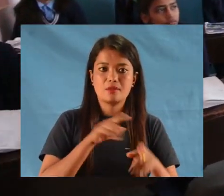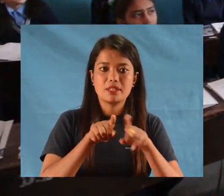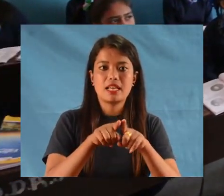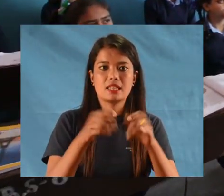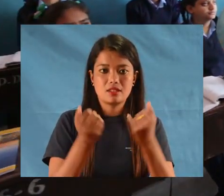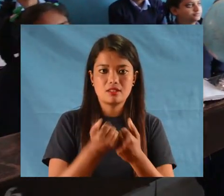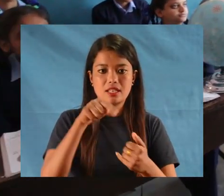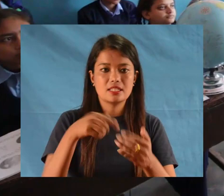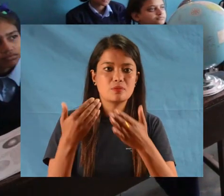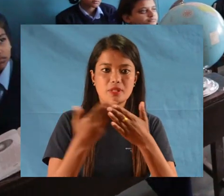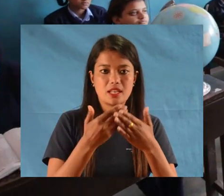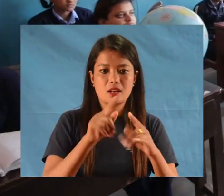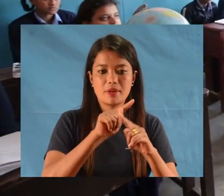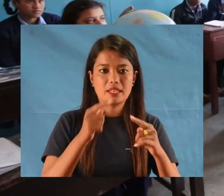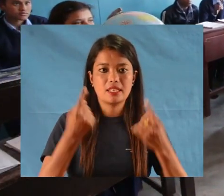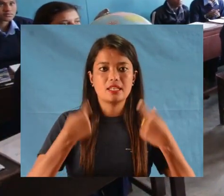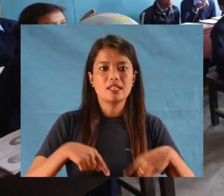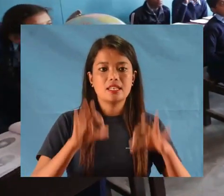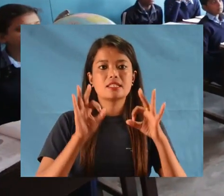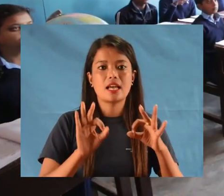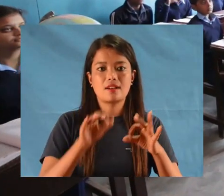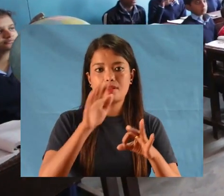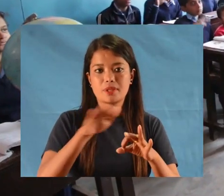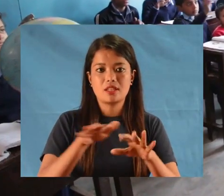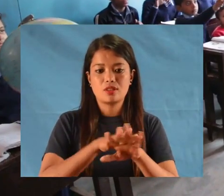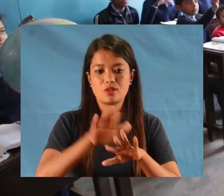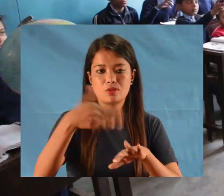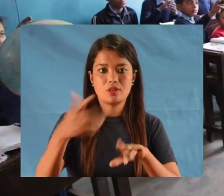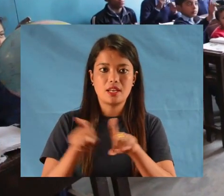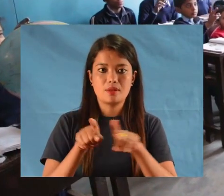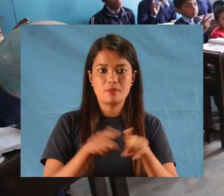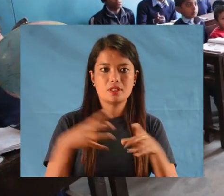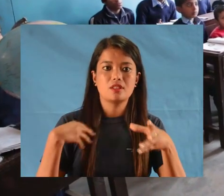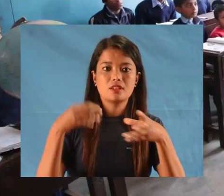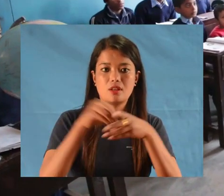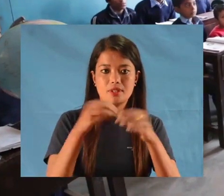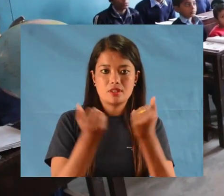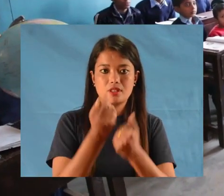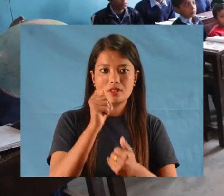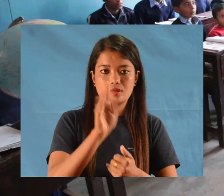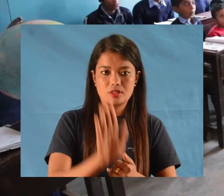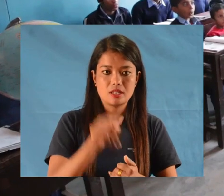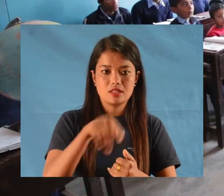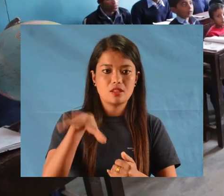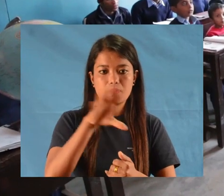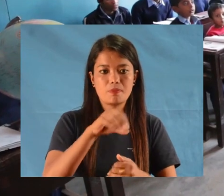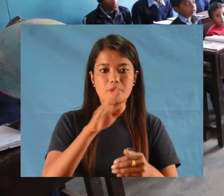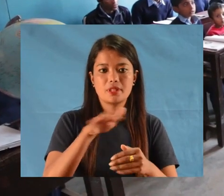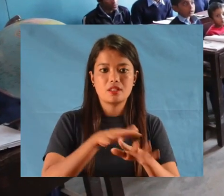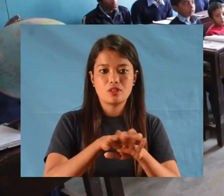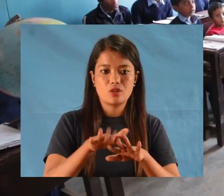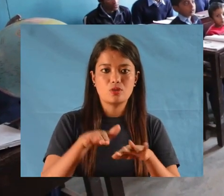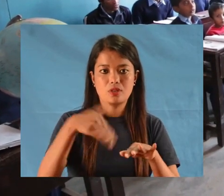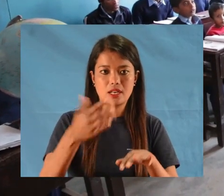एस बिद्यालाईमा केही सबलांग बिद्यार्थी हरुलाई पनी समावेस गरीएको छौ इस सबें बिद्यार्थी हरुलाई